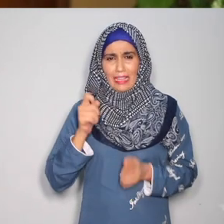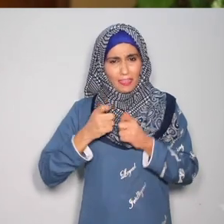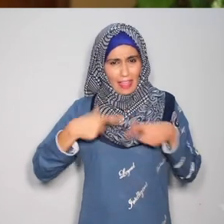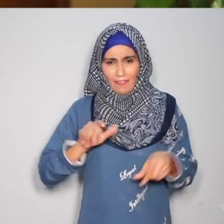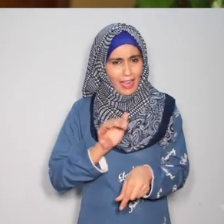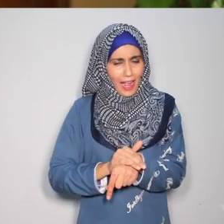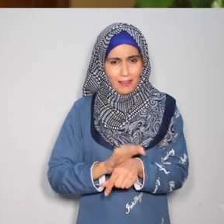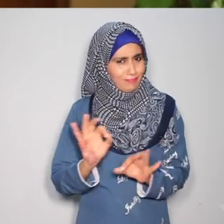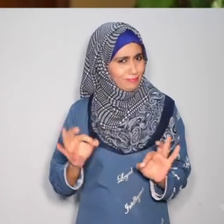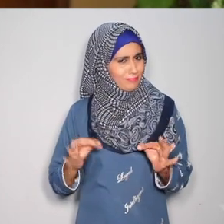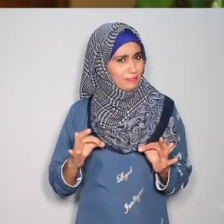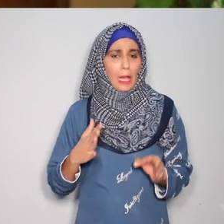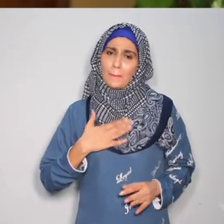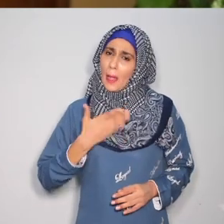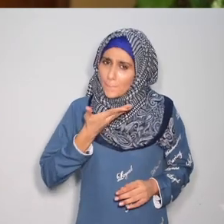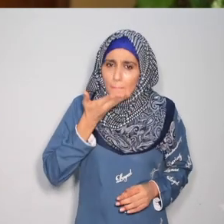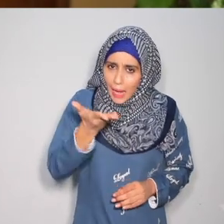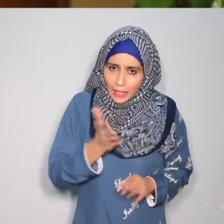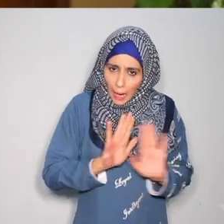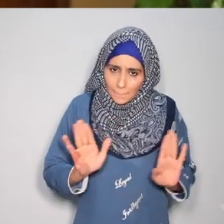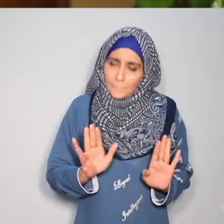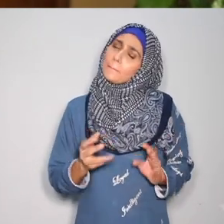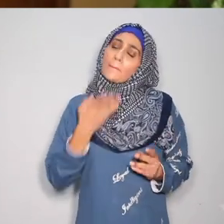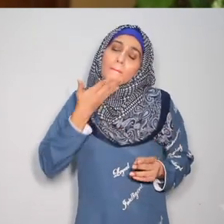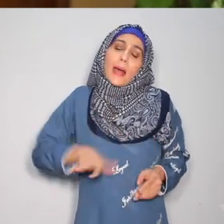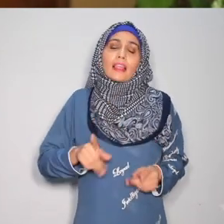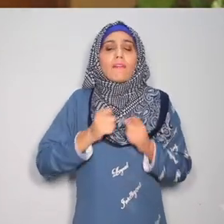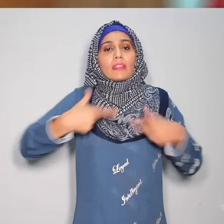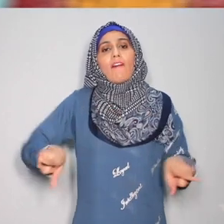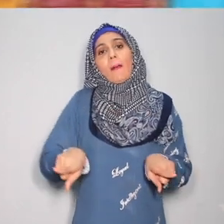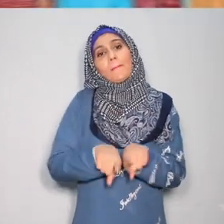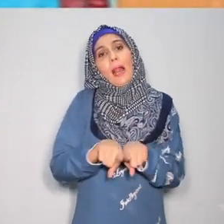दावतनामा तो नहीं है, लेकिन तुम्हें दावत मिल तो गई ना।